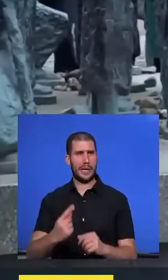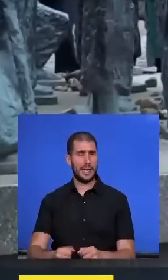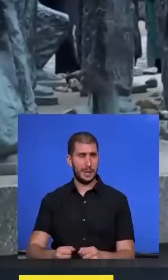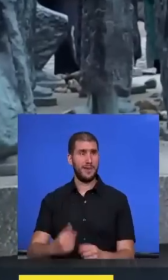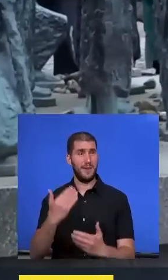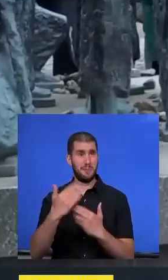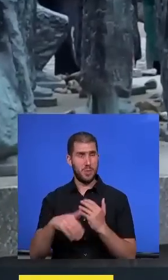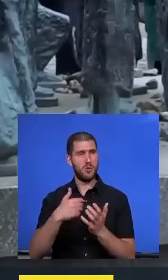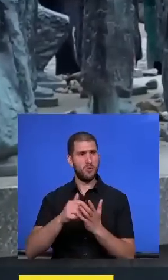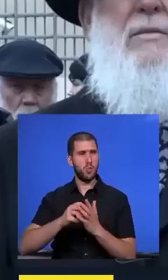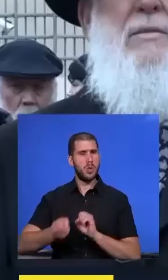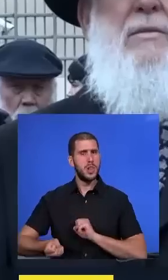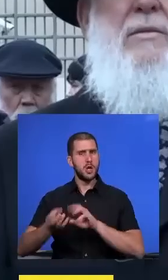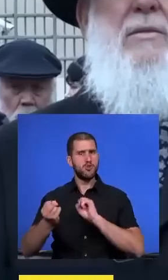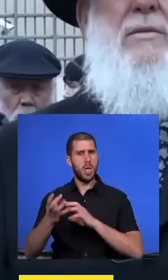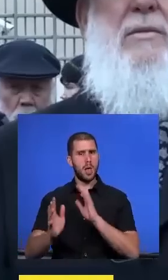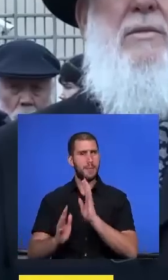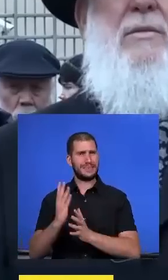מהאחרונים שהמשיכו להישלח לכבשנים.